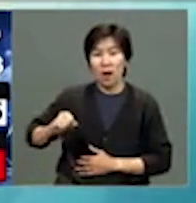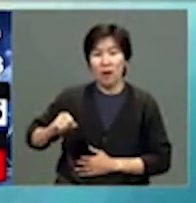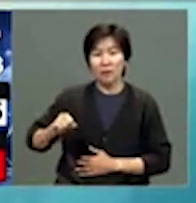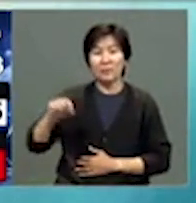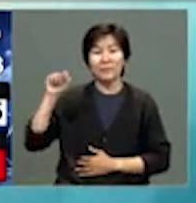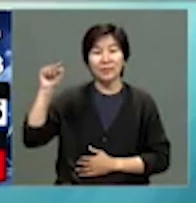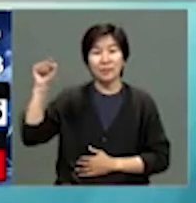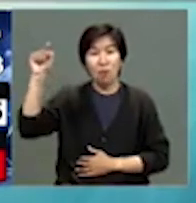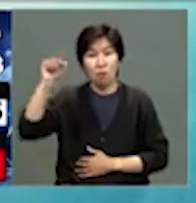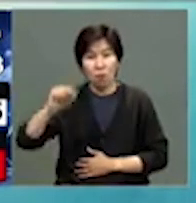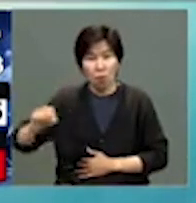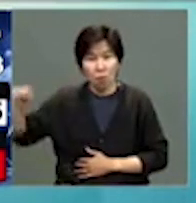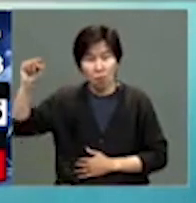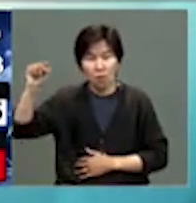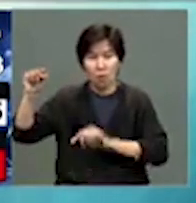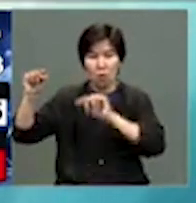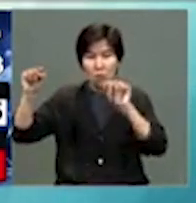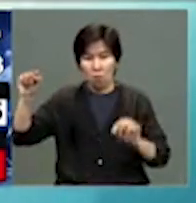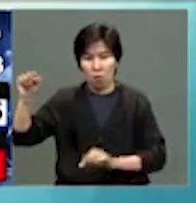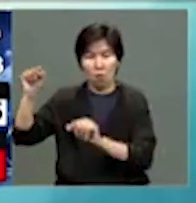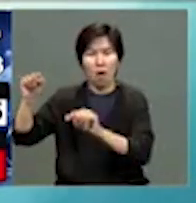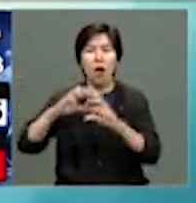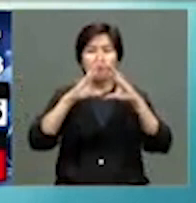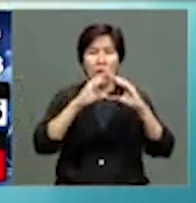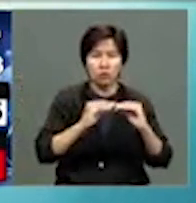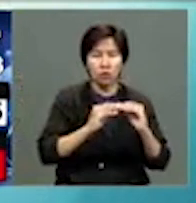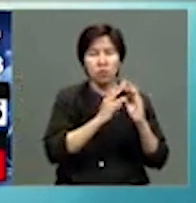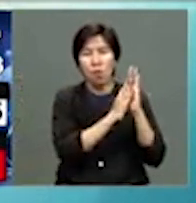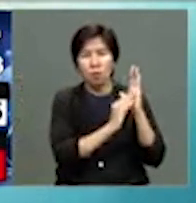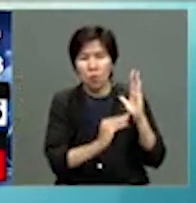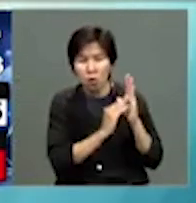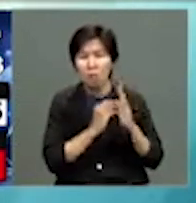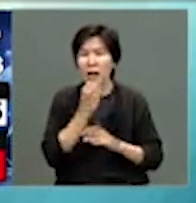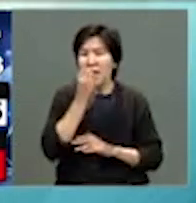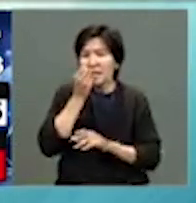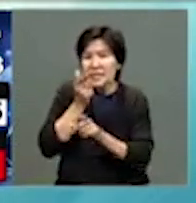ต่อไปที่สถานที่เลี้ยงเด็กนี้แล้วเนี่ยนะครับศูนย์เด็กเล็กเหล่านี้แล้วเนี่ยไม่ได้ป่วยกลับมาหรือถ้าป่วยแล้วก็รีบรักษาได้เพราะมีคนดูแลแบบมีคุณภาพเพราะฉะนั้นใครที่ที่อยากจะอบรมอะไรทั้งหลายการด้านนี้นี่คือสิ่งที่รีบไปเรียนรู้นะครับหลายคนบอกว่าไม่มีงานทำเนี่ยถ้าเรามาตรการอย่างนี้จะได้สร้างงานสร้างคนขึ้นมาได้ด้วยไปดูอีกกิจการหนึ่งครับข้อควายห้องประชุมโรงแรมนะครับศูนย์ประชุมศูนย์แสดงสินค้าเลยทั้งหลายเนี่ยนะครับเปิดขึ้นได้แล้วครับนะฮะอยู่ในทางด้านขวามือบอกว่ามีการประชุมอบรมสัมมนาคิดเกณฑ์4ตารางเมตรต่อคนงานเลี้ยงจัด Event